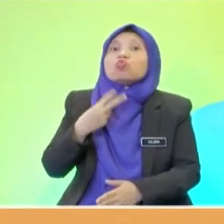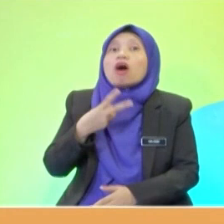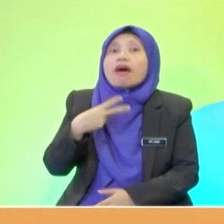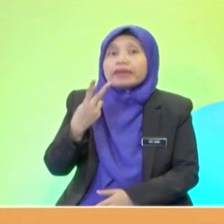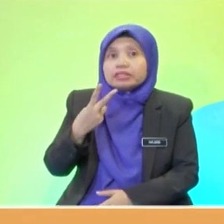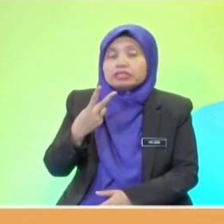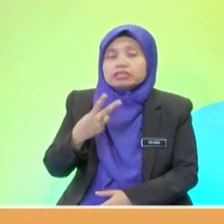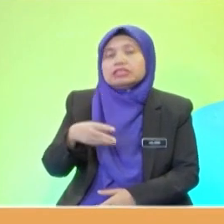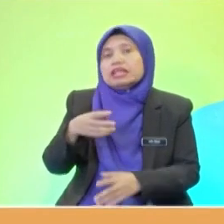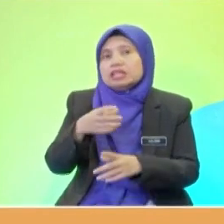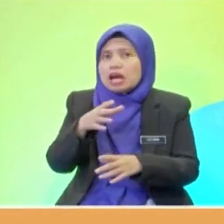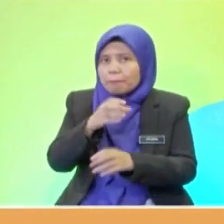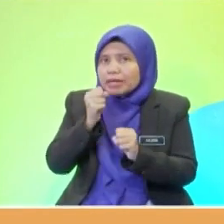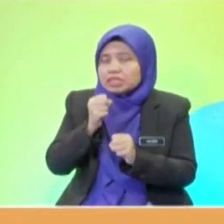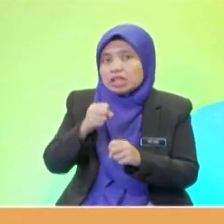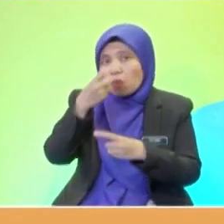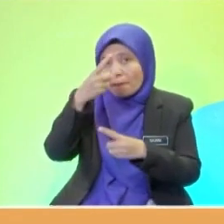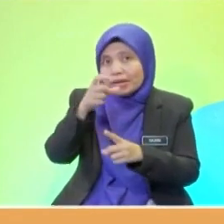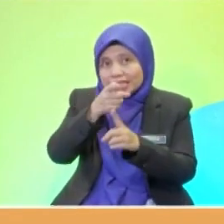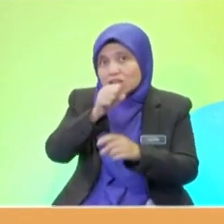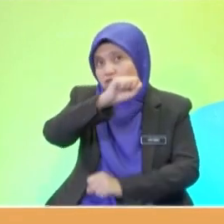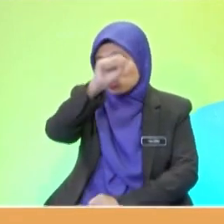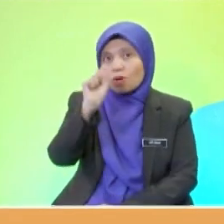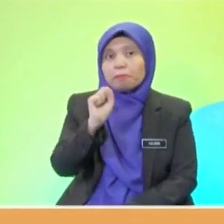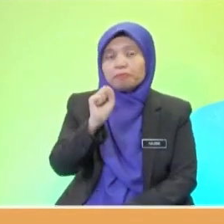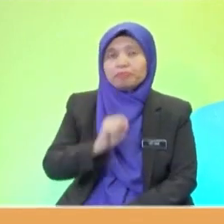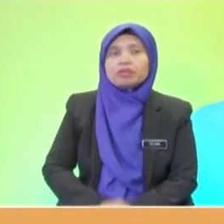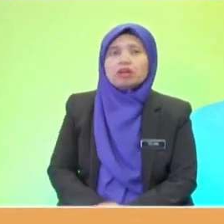berdasarkan soal lain Jadi boleh saya muliakan